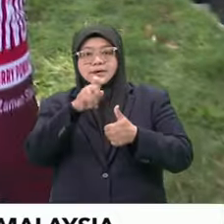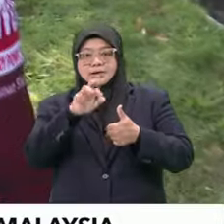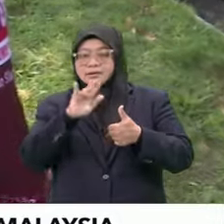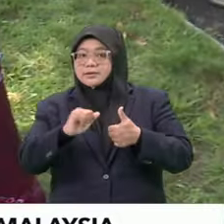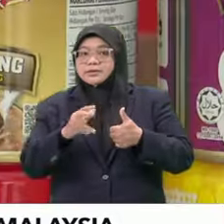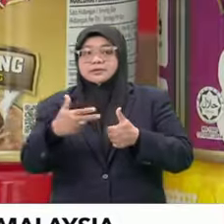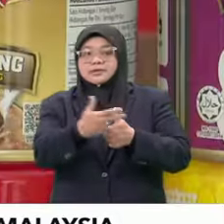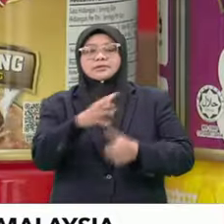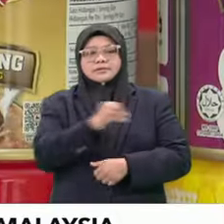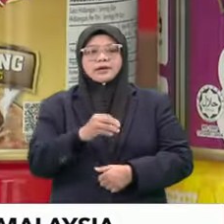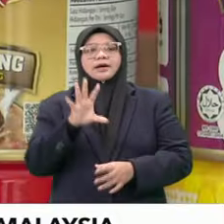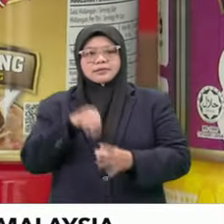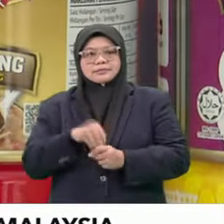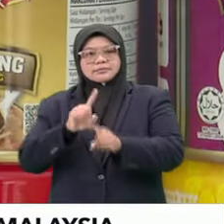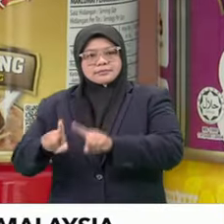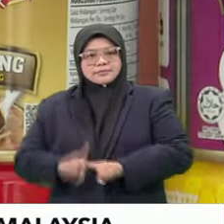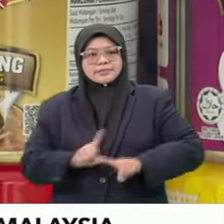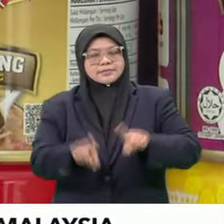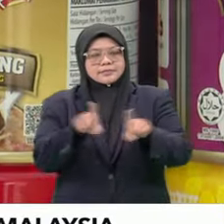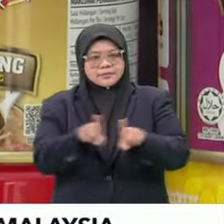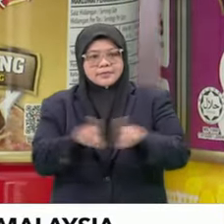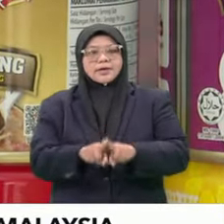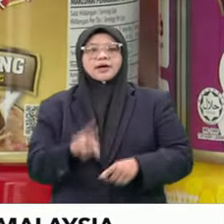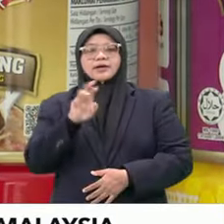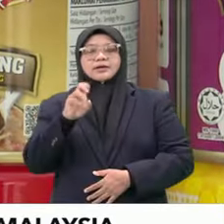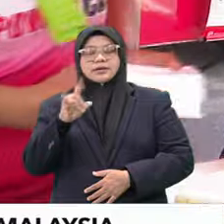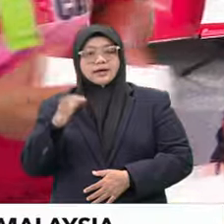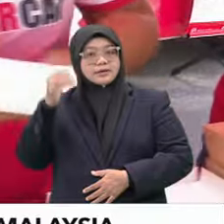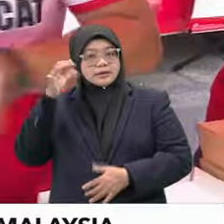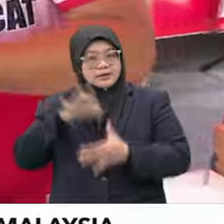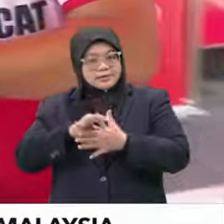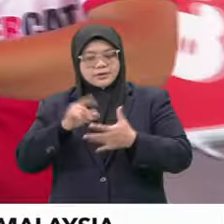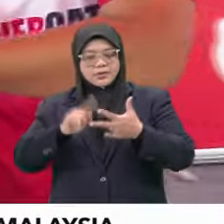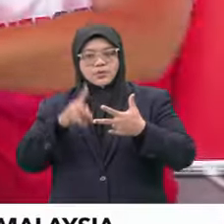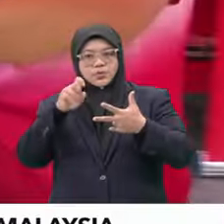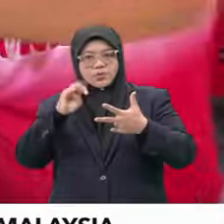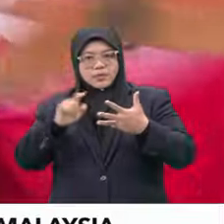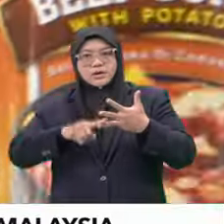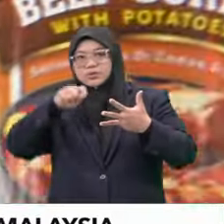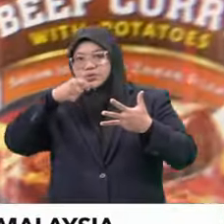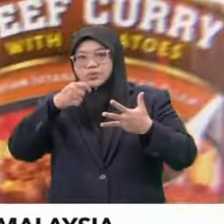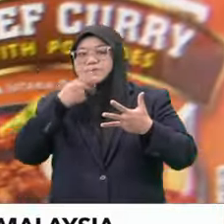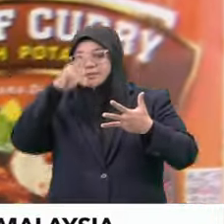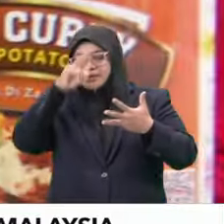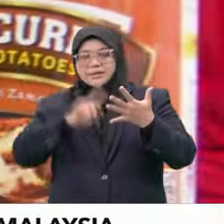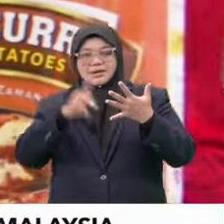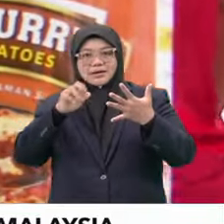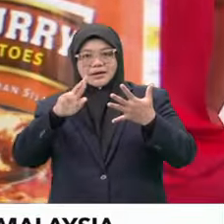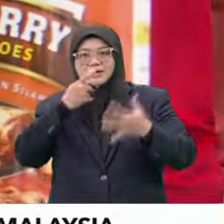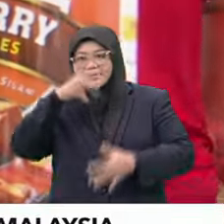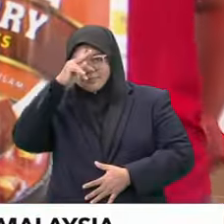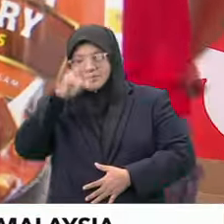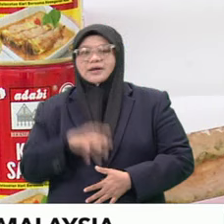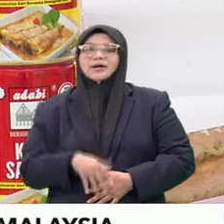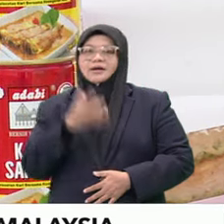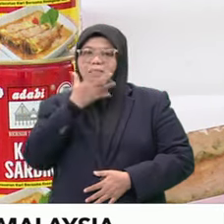turut mengeluarkan produk dalam tin yang lain termasuk rendang daging, kurma daging, sup kambing, kari kambing, sambal